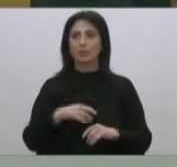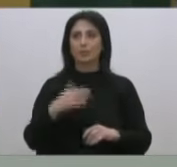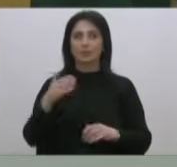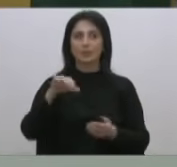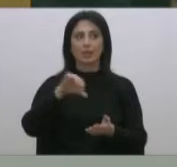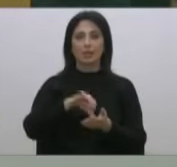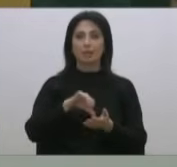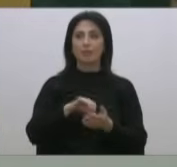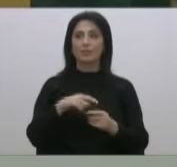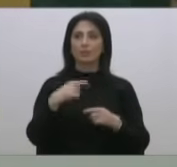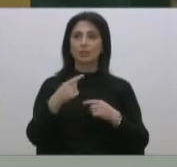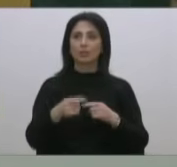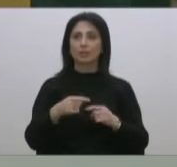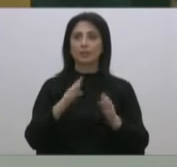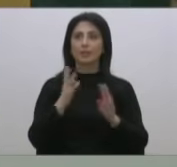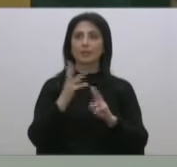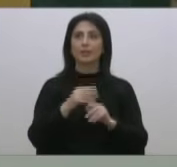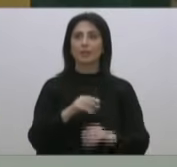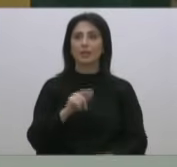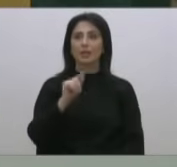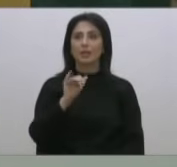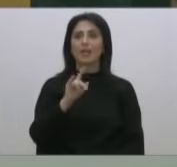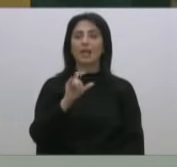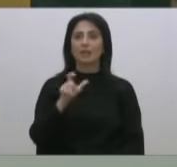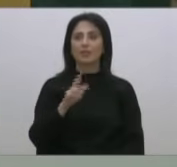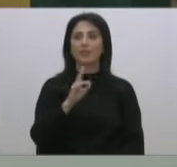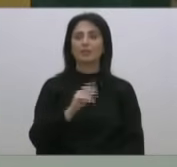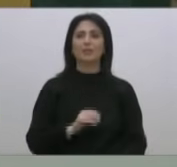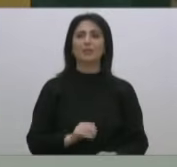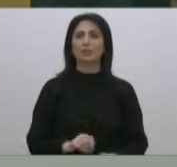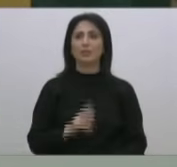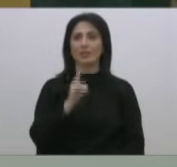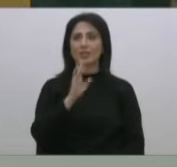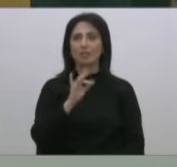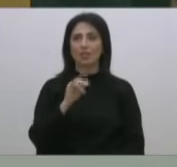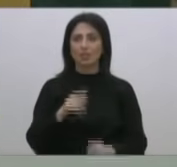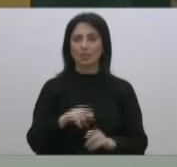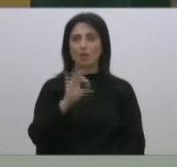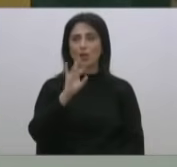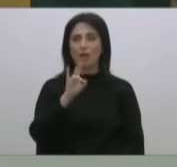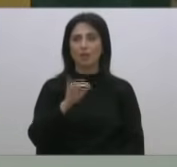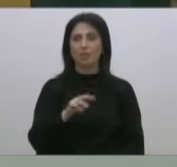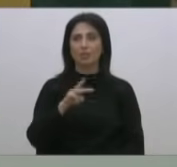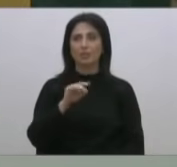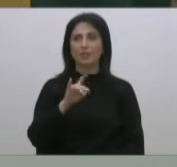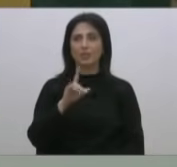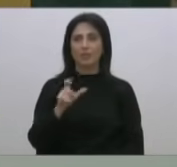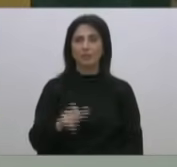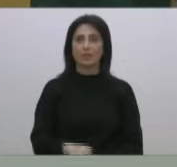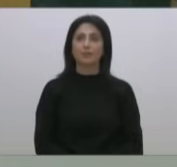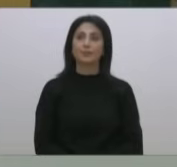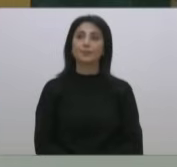khidan gaumsrulebze shemdegi tanvindrobit archil talakvadze paata kuzhinadze andri okhanashvili mamukam